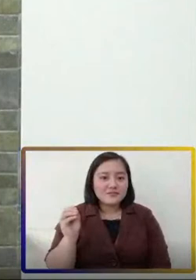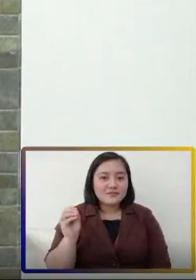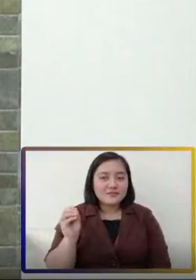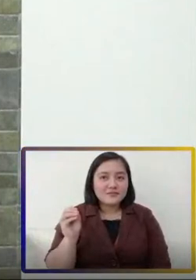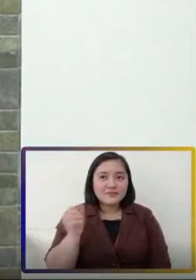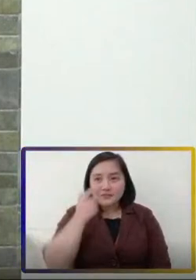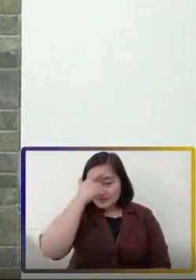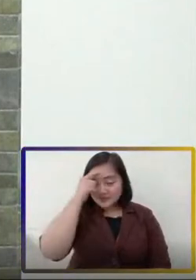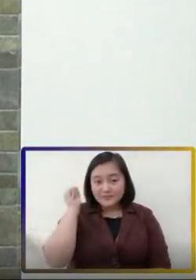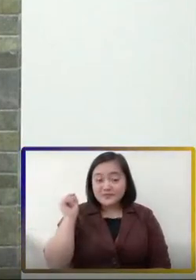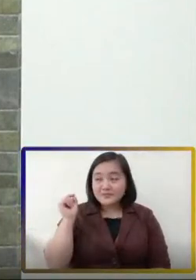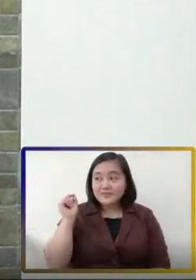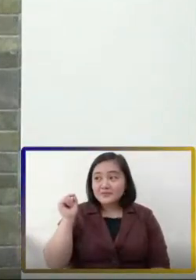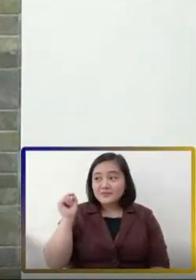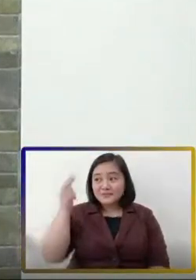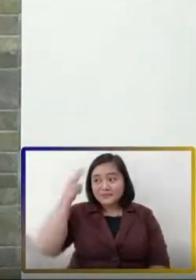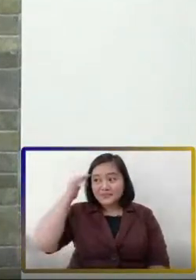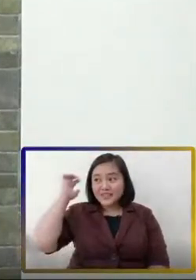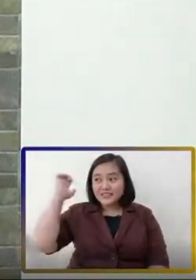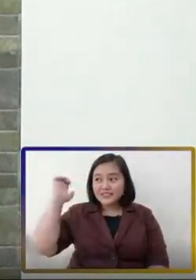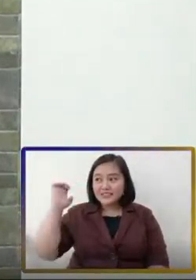po